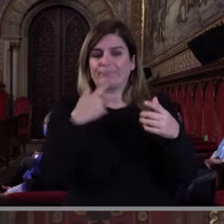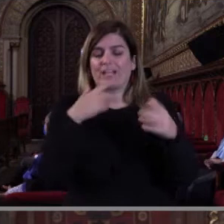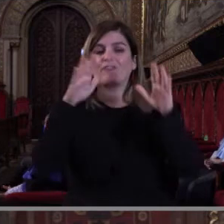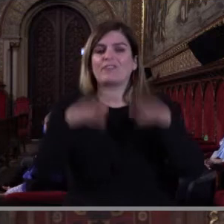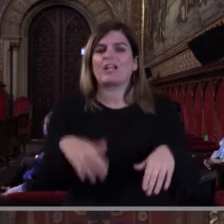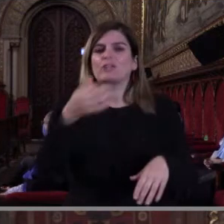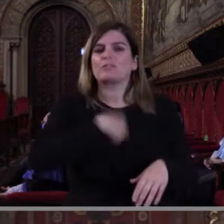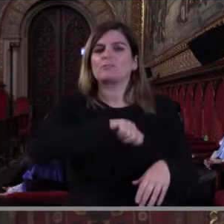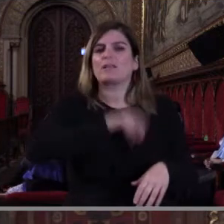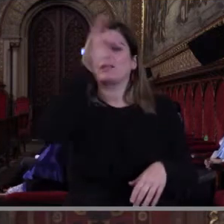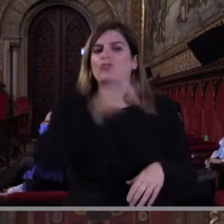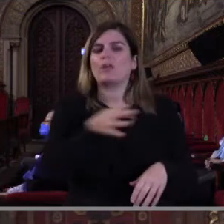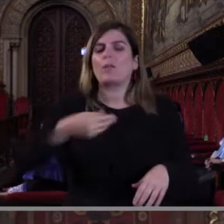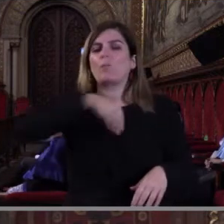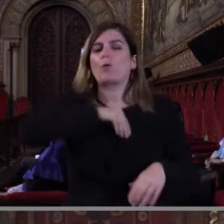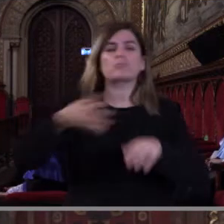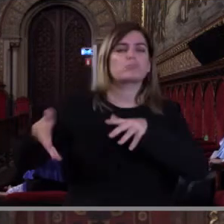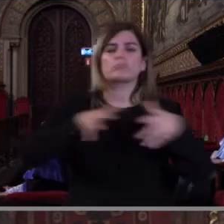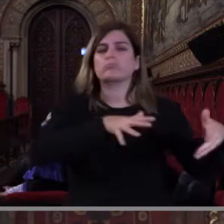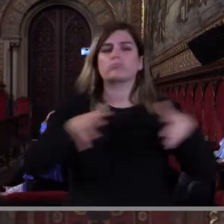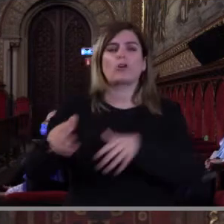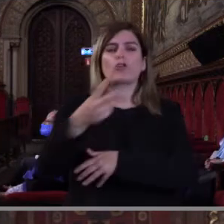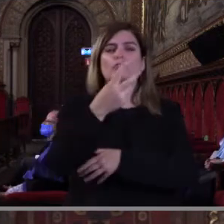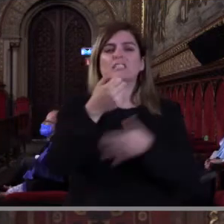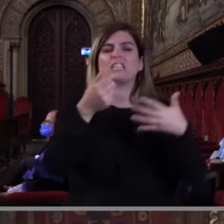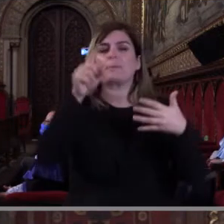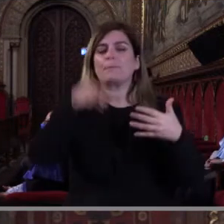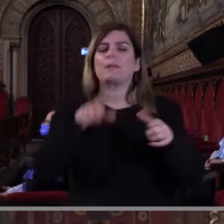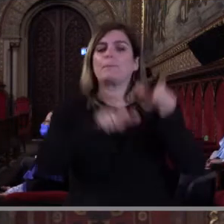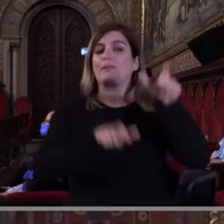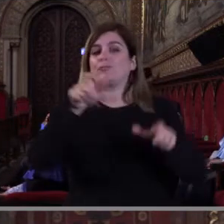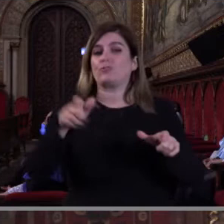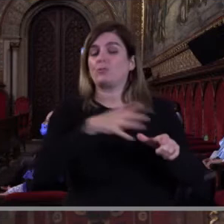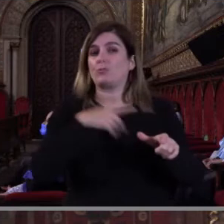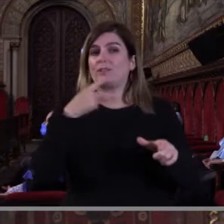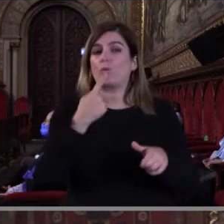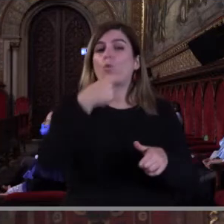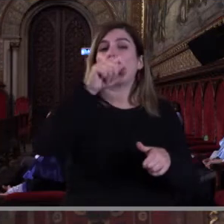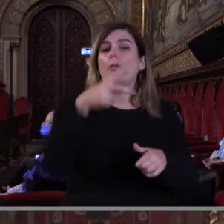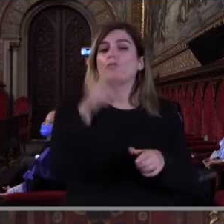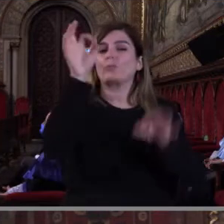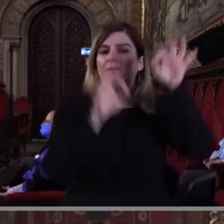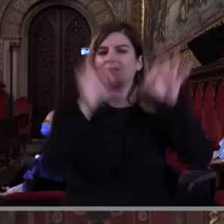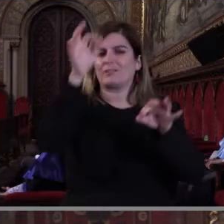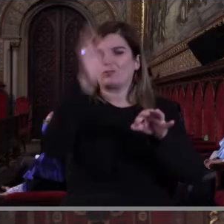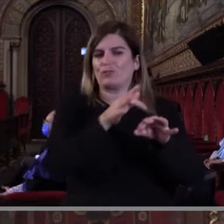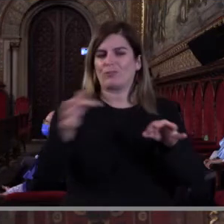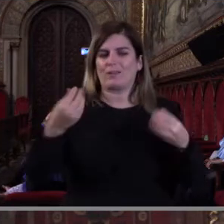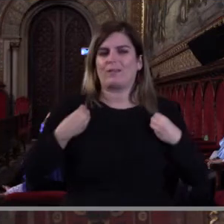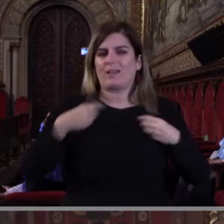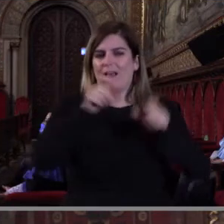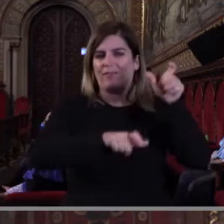morts a Espanya es situés al voltant de les 260.000 persones, és a dir, l'1,2% de la població,